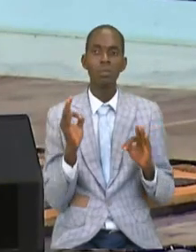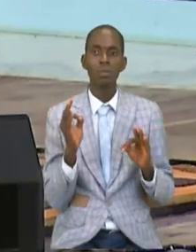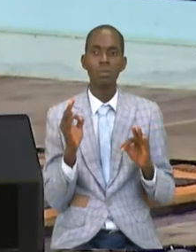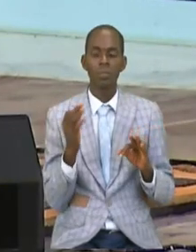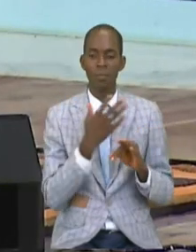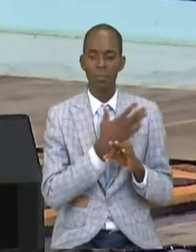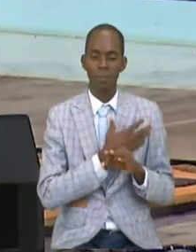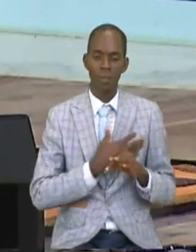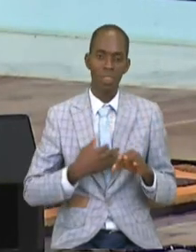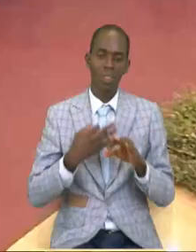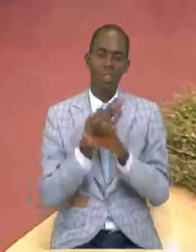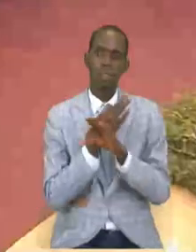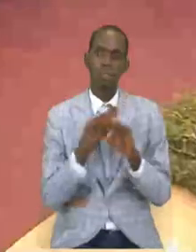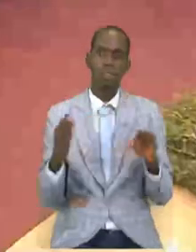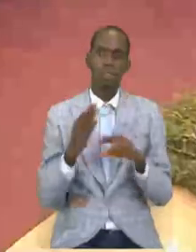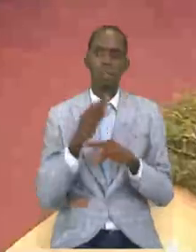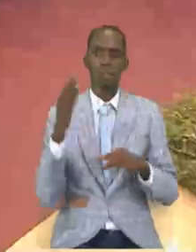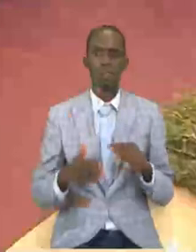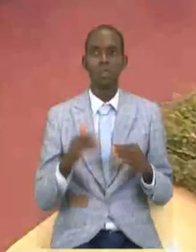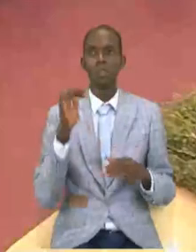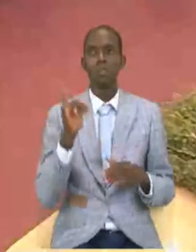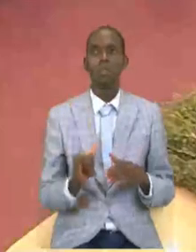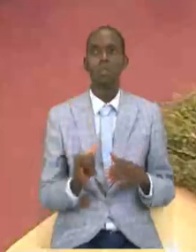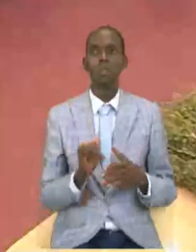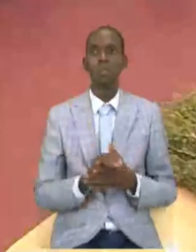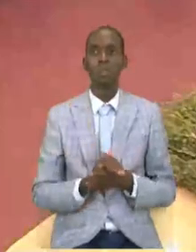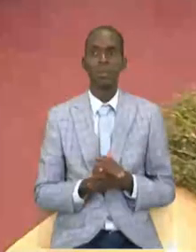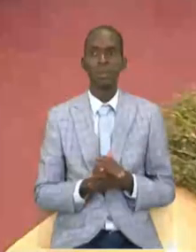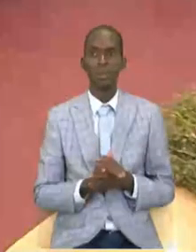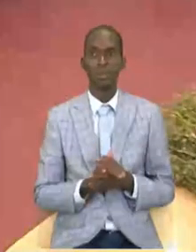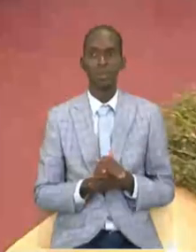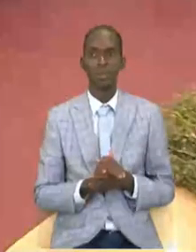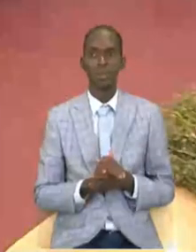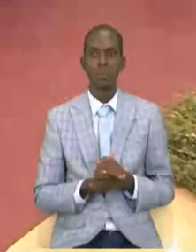Qu'il vous rende libre et réellement libre.